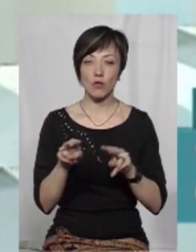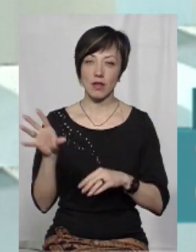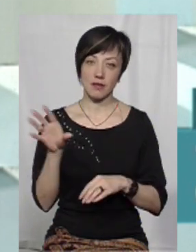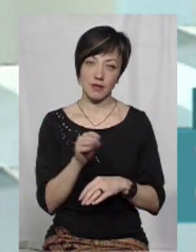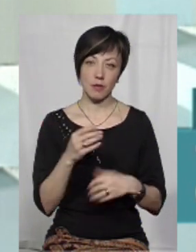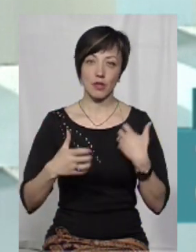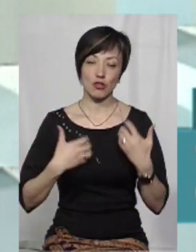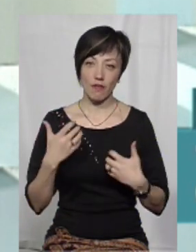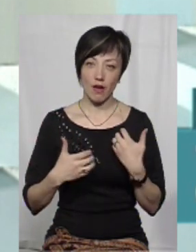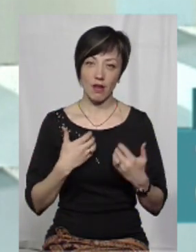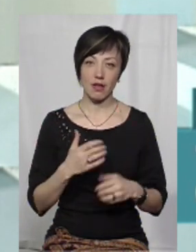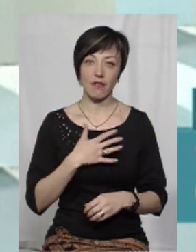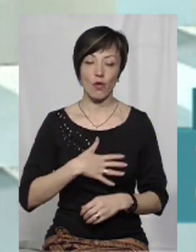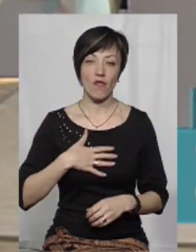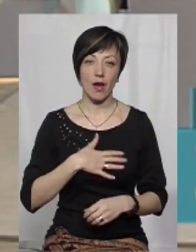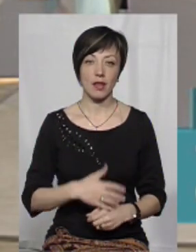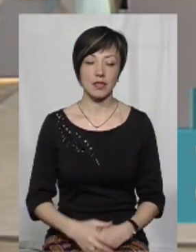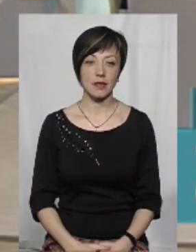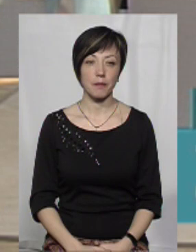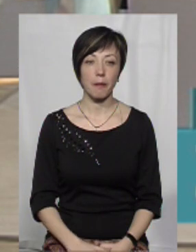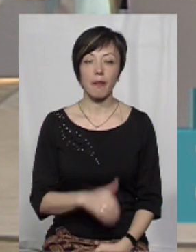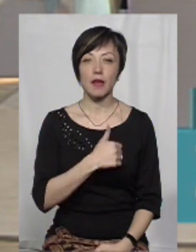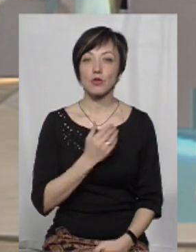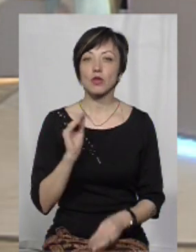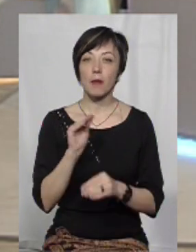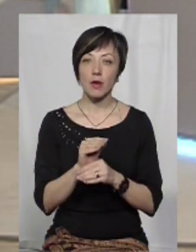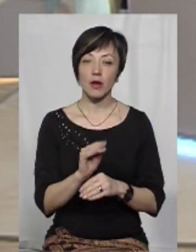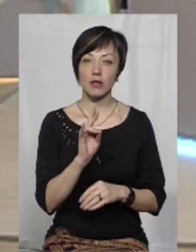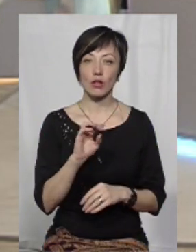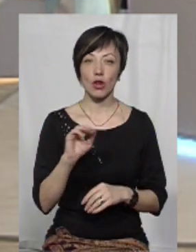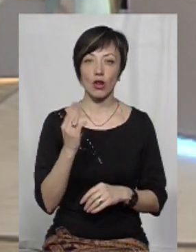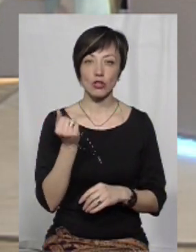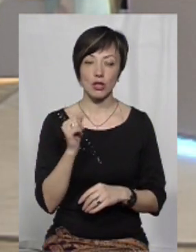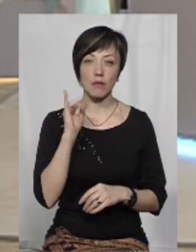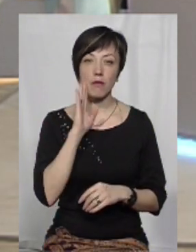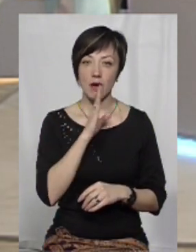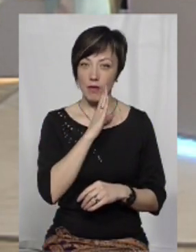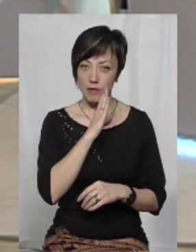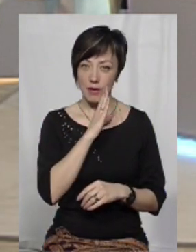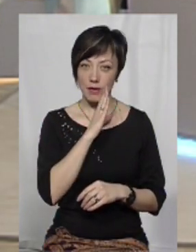за всіми, переживали, хвилювалися. Я хочу дополнить, так, що Наташа ще і мама